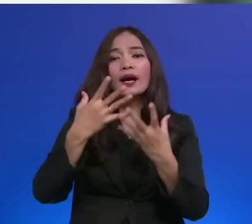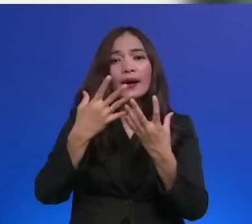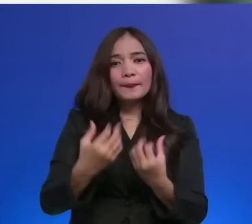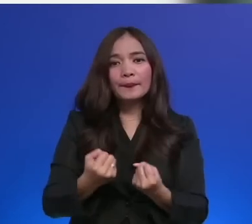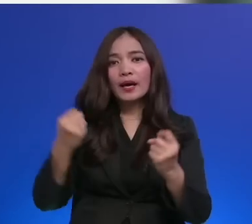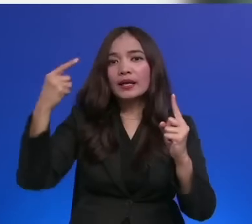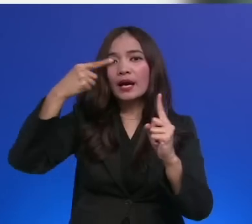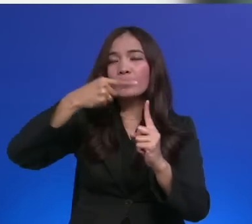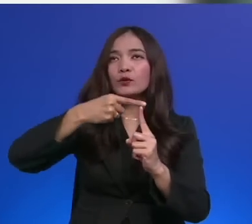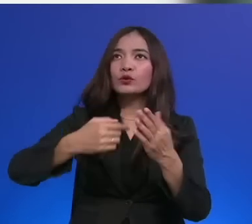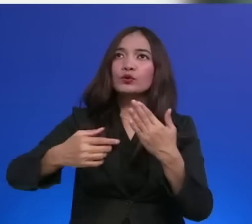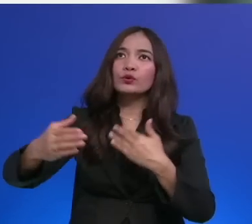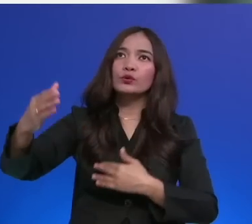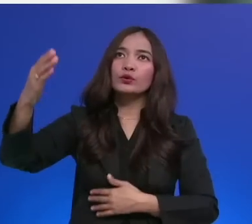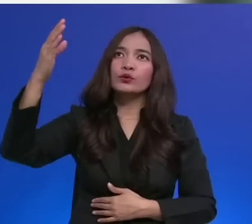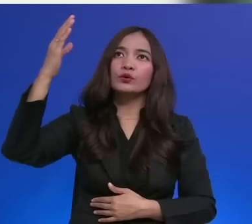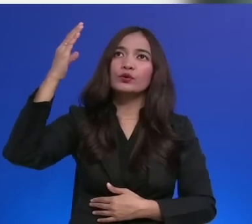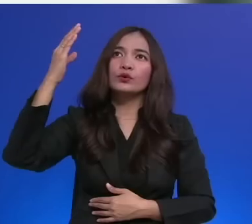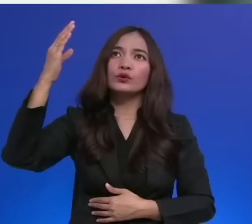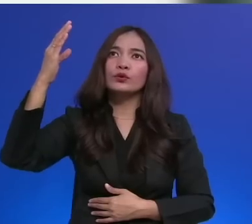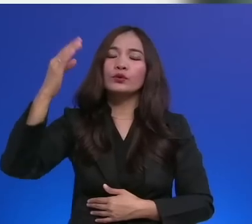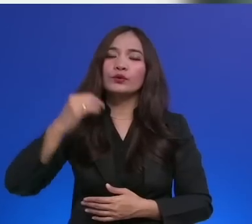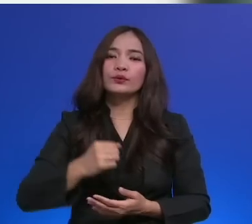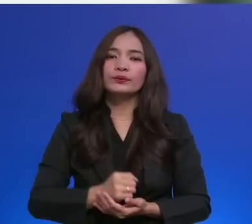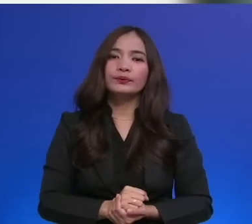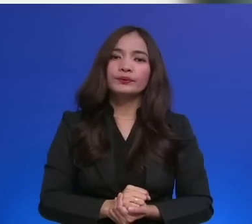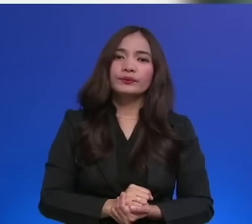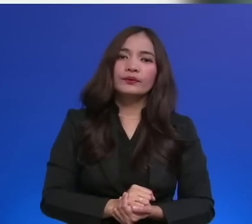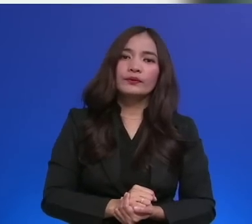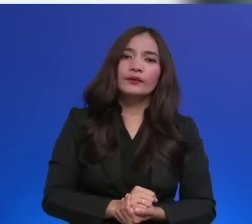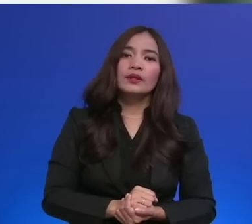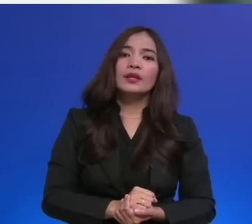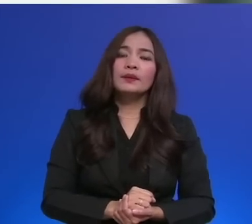harap padamu. Kepadamu,